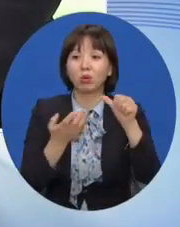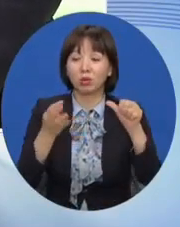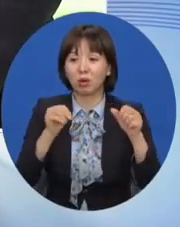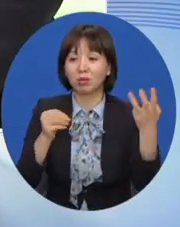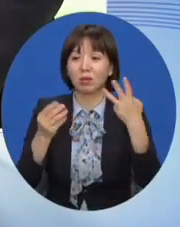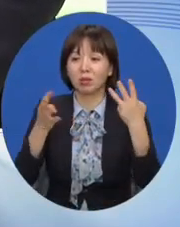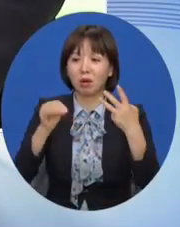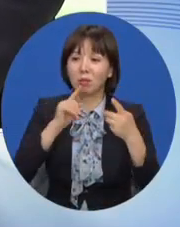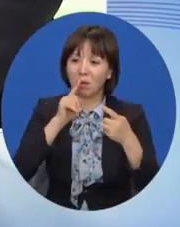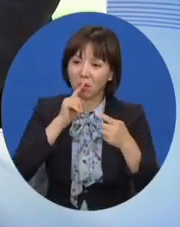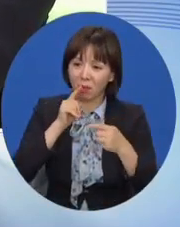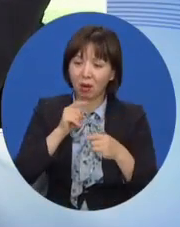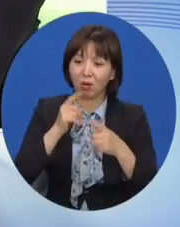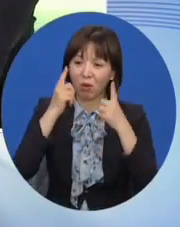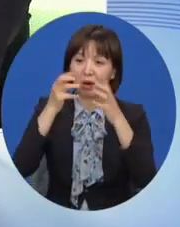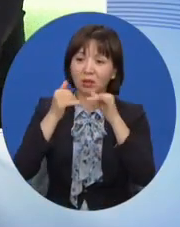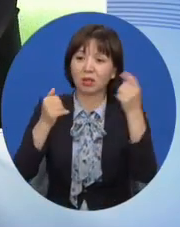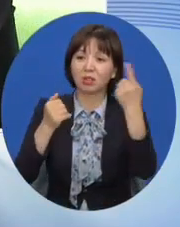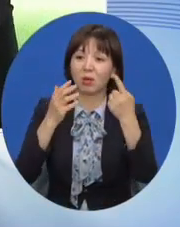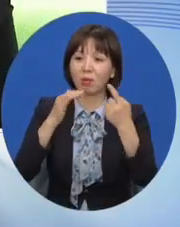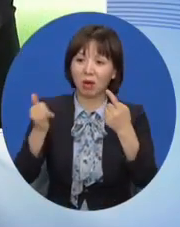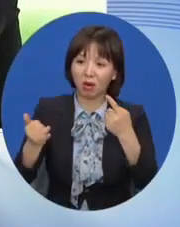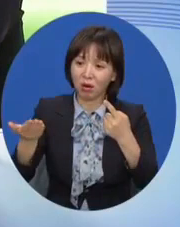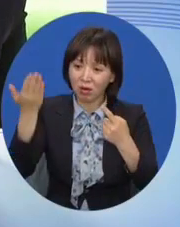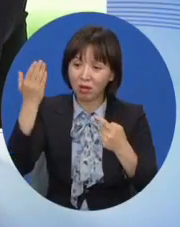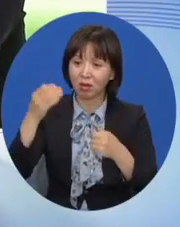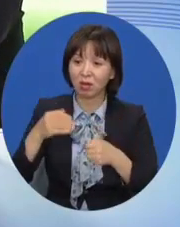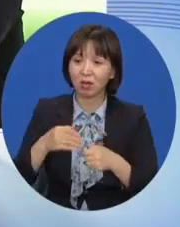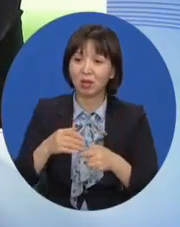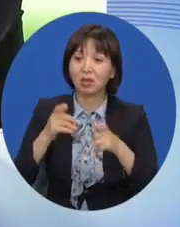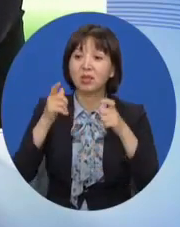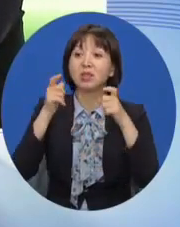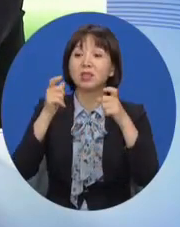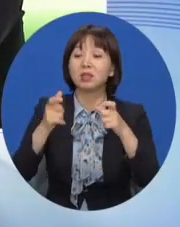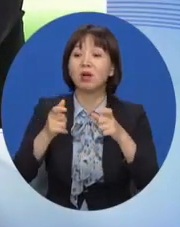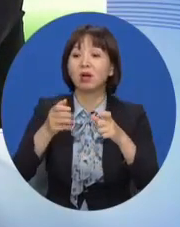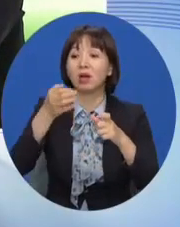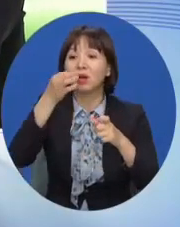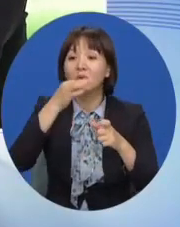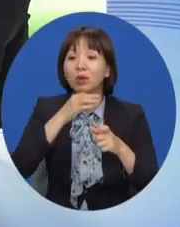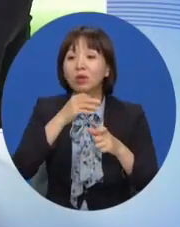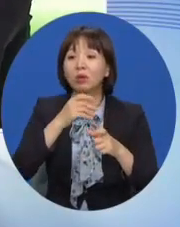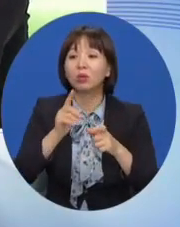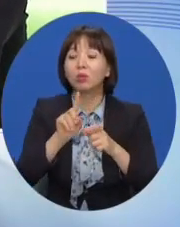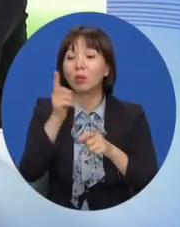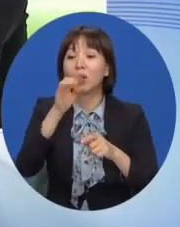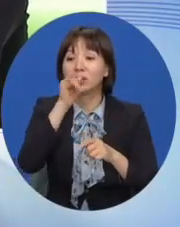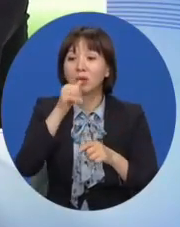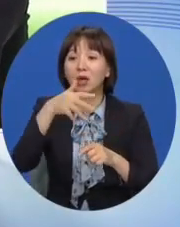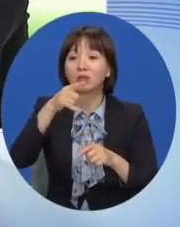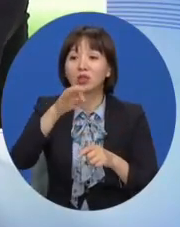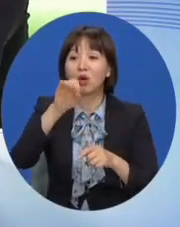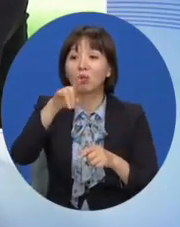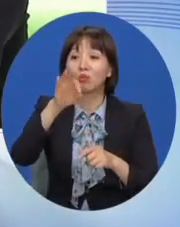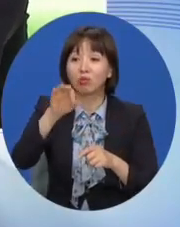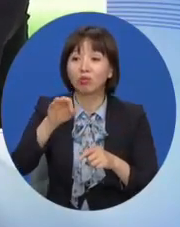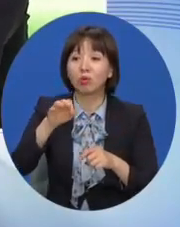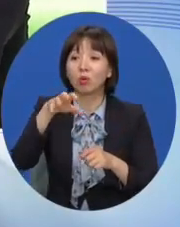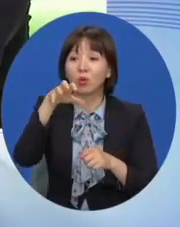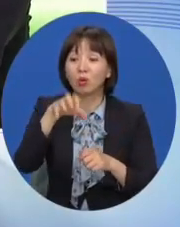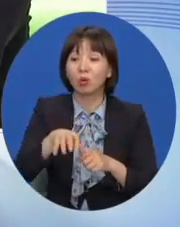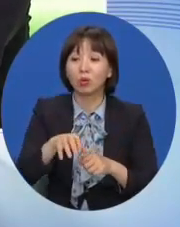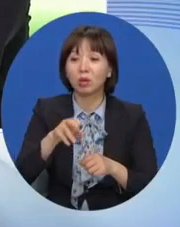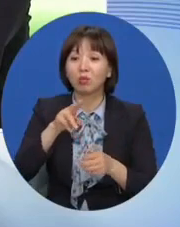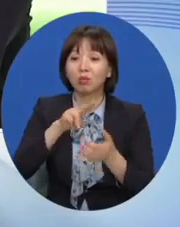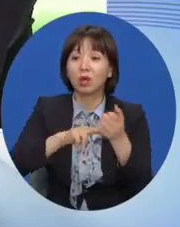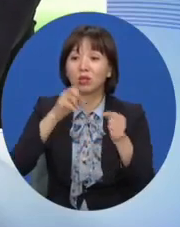이런 관광객 천만 명 갔다. 관광객 천만 명 가서 지역의 실효 지역가 높아졌으니까 청풍문화단지 안에 지금 뭐 물 한 병 팔 데도